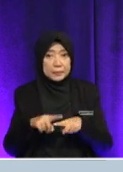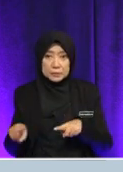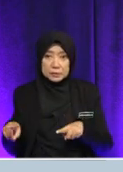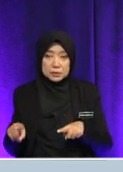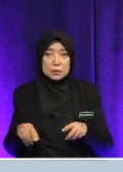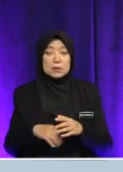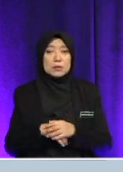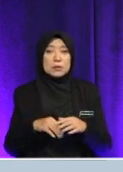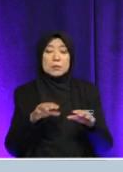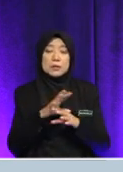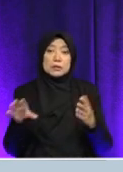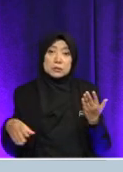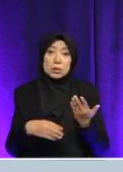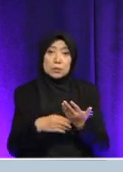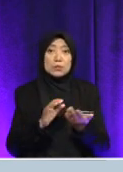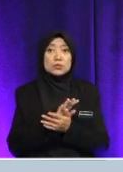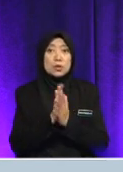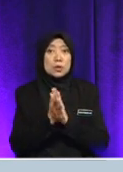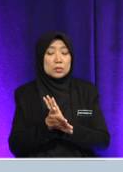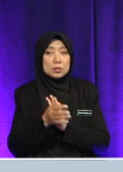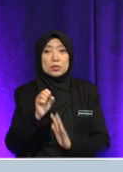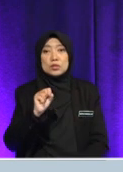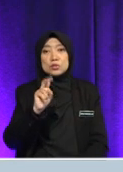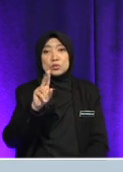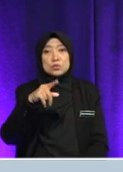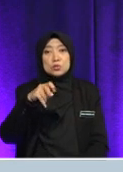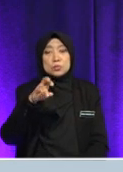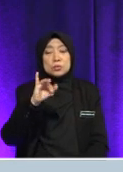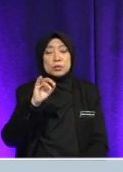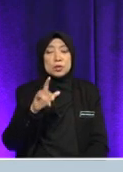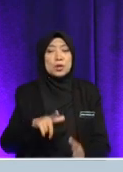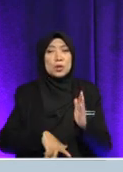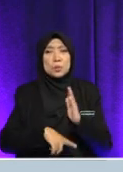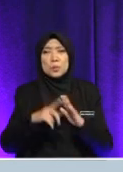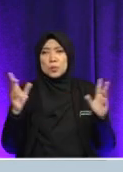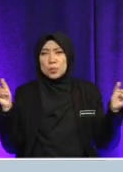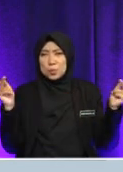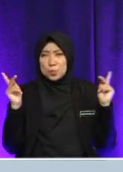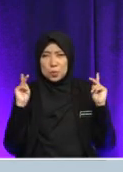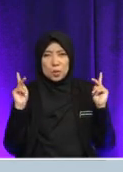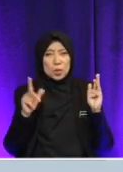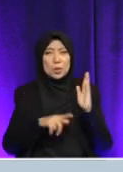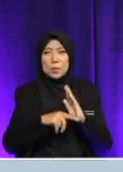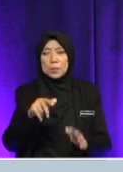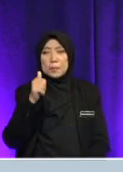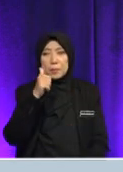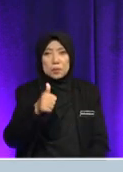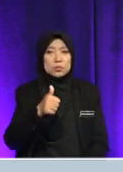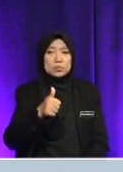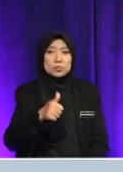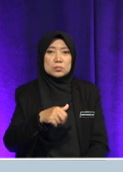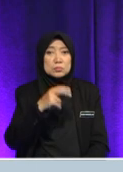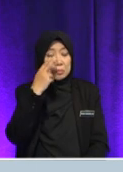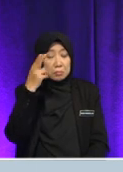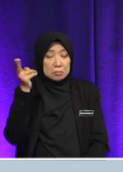berbiji kita campurkan dia jadi superio sifatnya lebih lebih kuat ataupun lebih bagus lah beasiswa kita